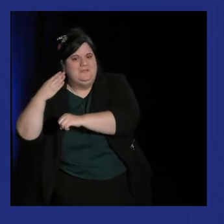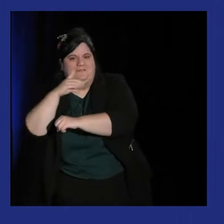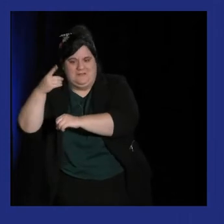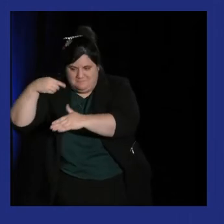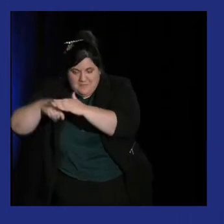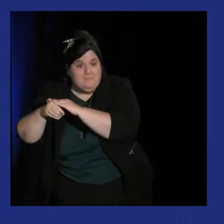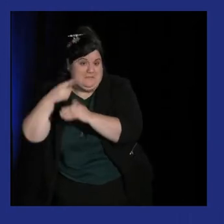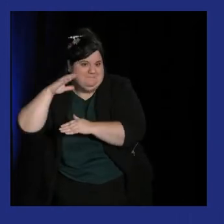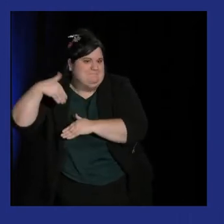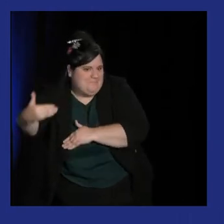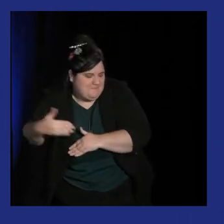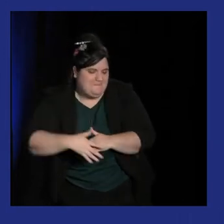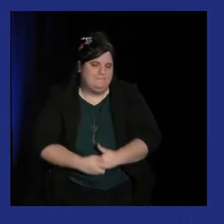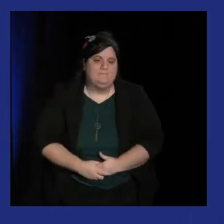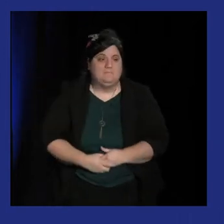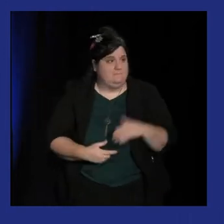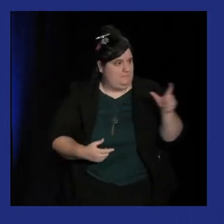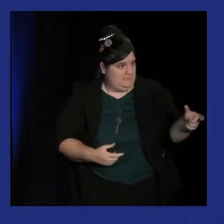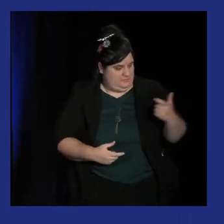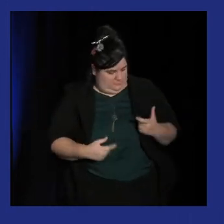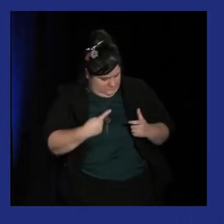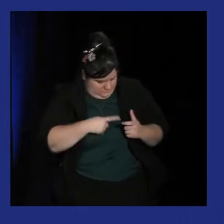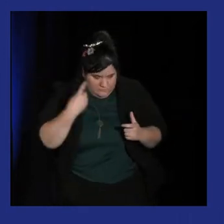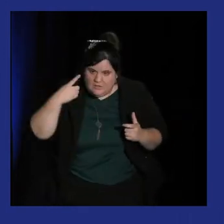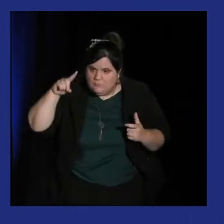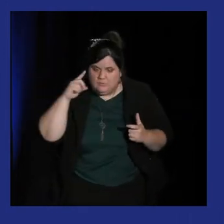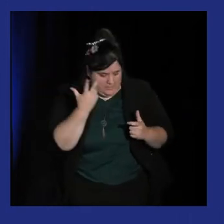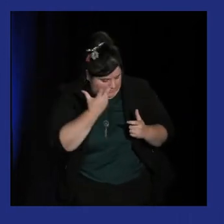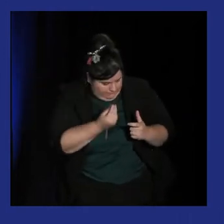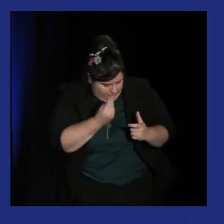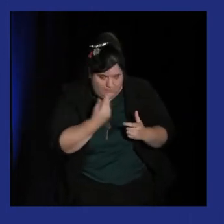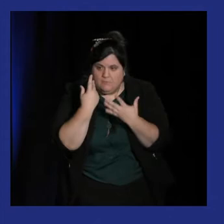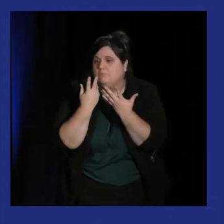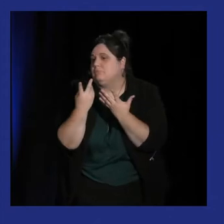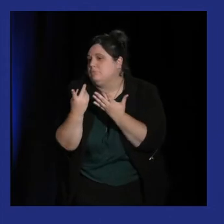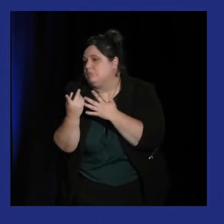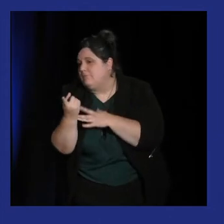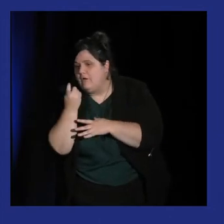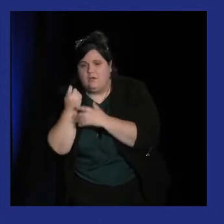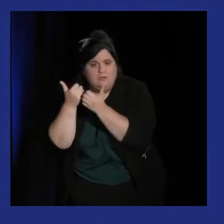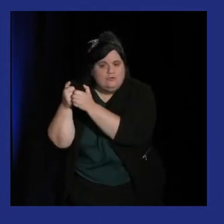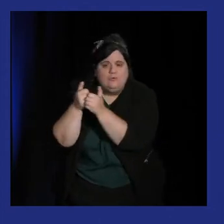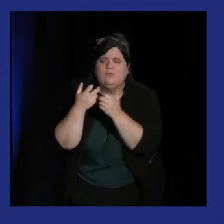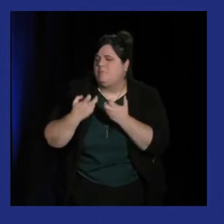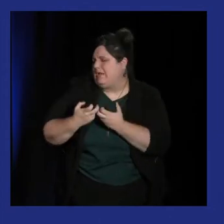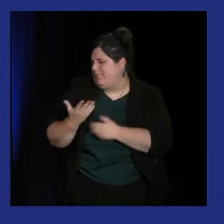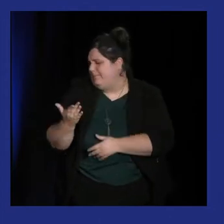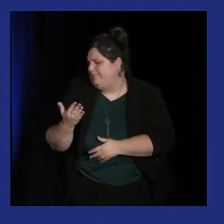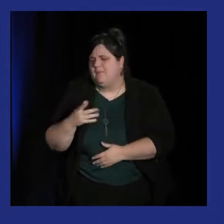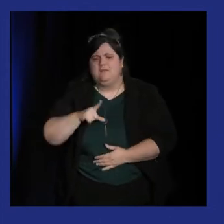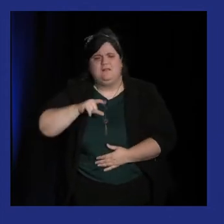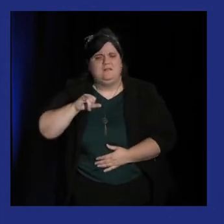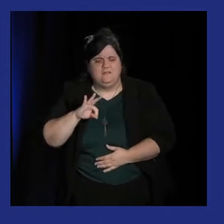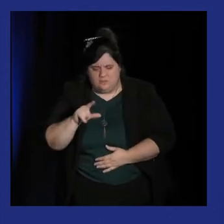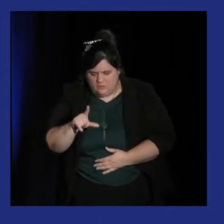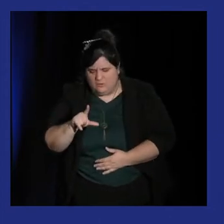de jeux vidéo qu'ils avaient acquérir les droits avec les éditeurs de l'époque notamment un jeu comme Little Big Adventure